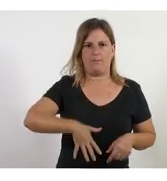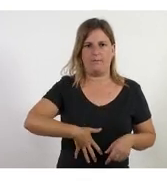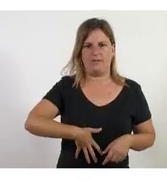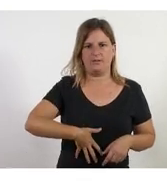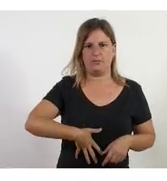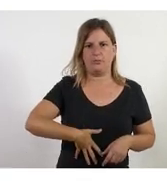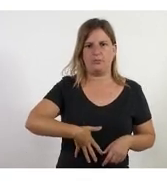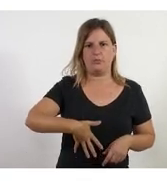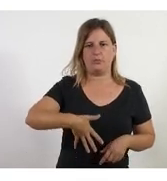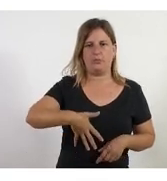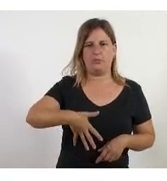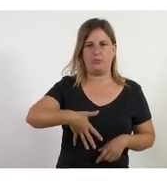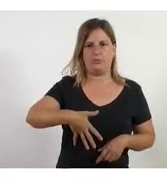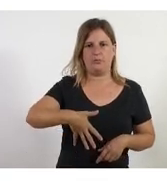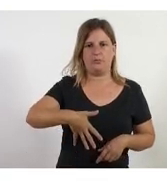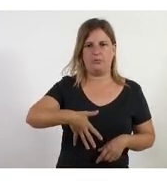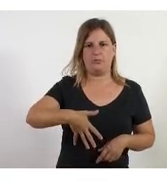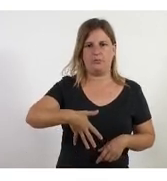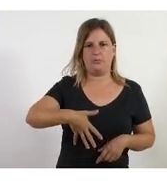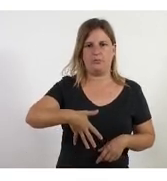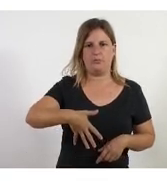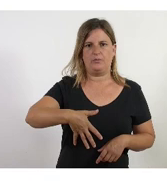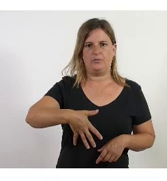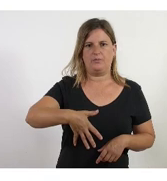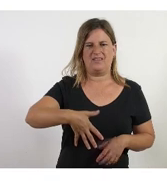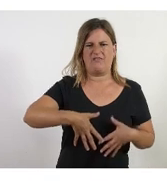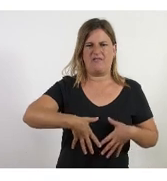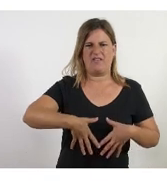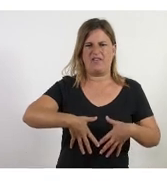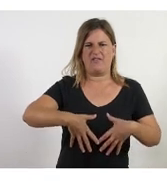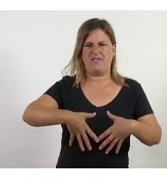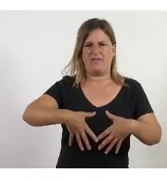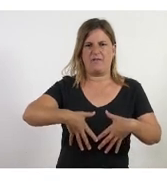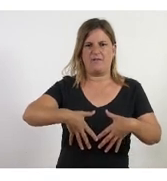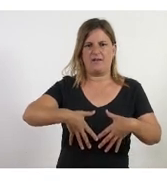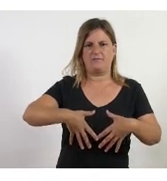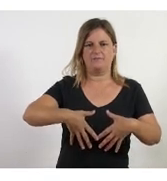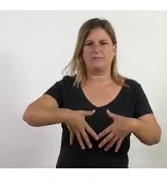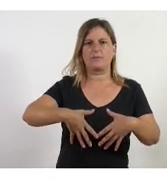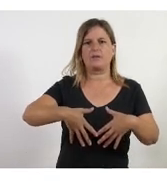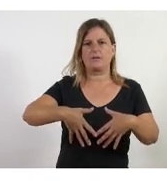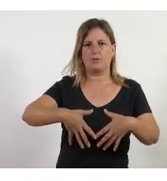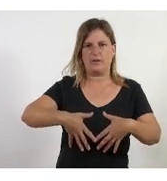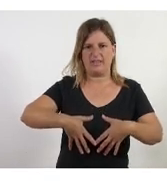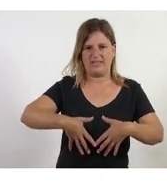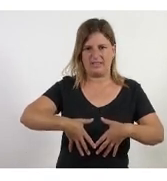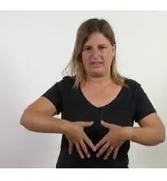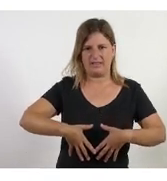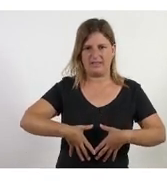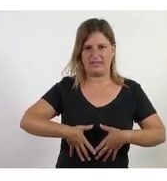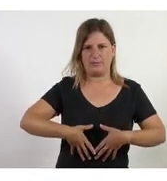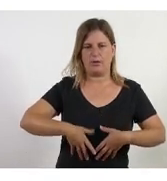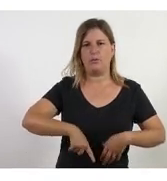Aquest aire arriba a la panxa i va l'incla, ben inflada, ben inflada. I desinflo la panxa una